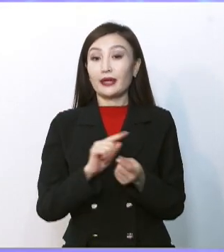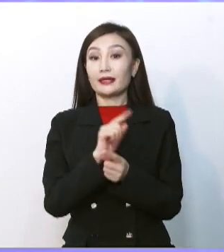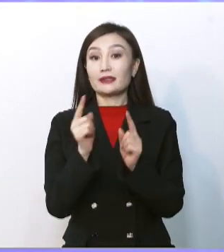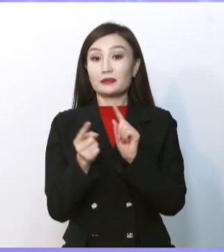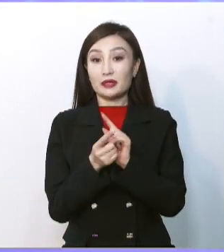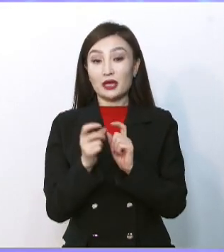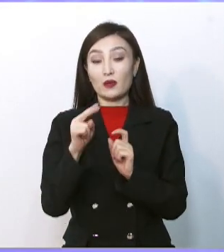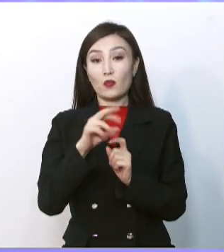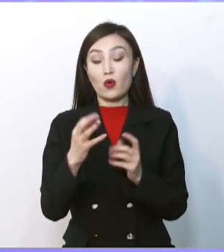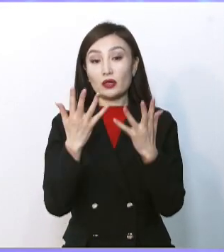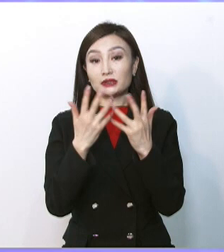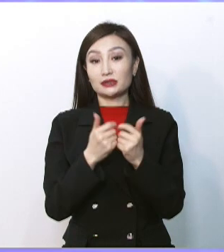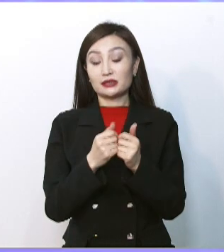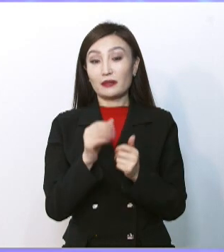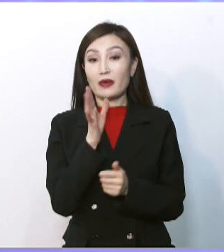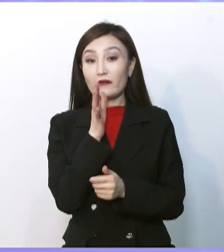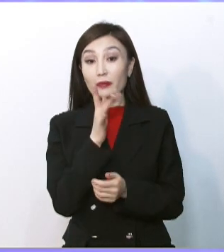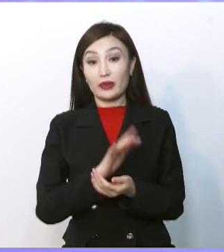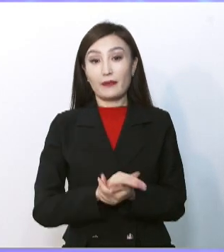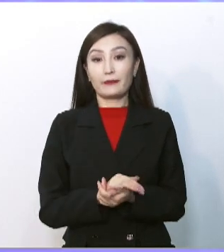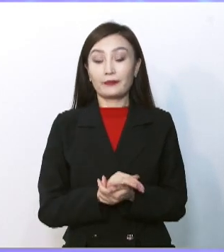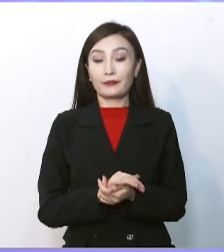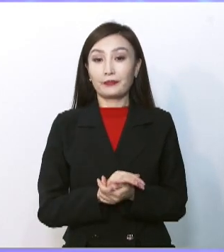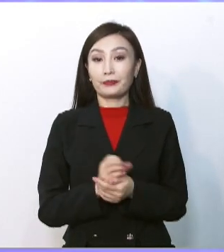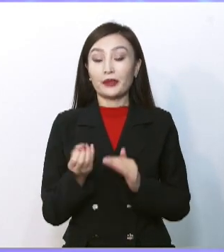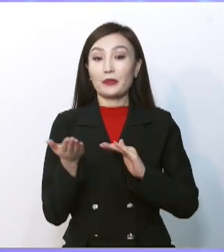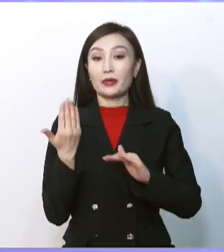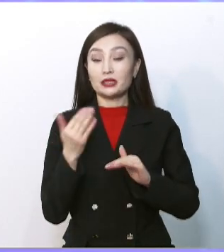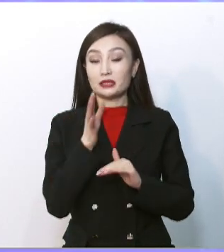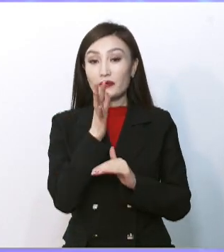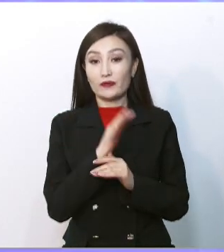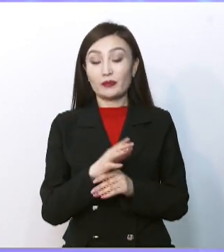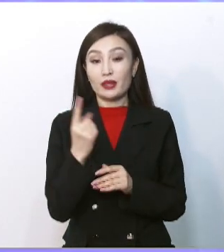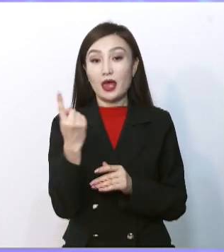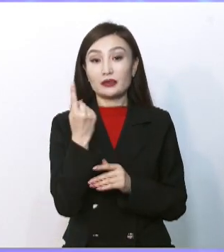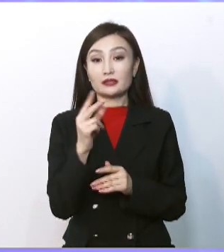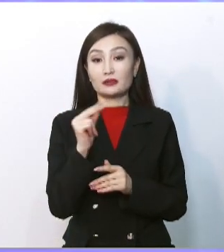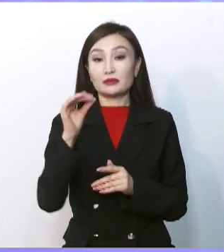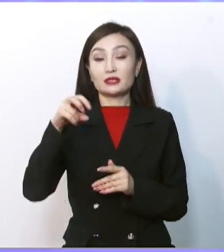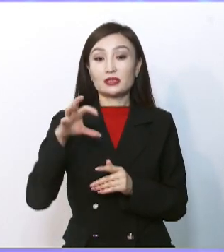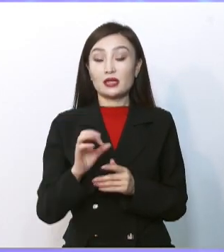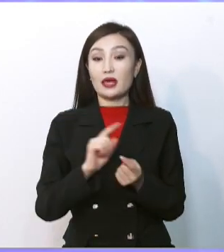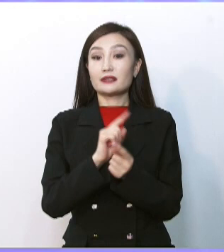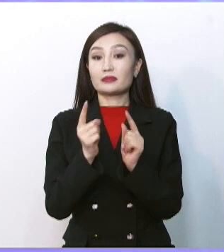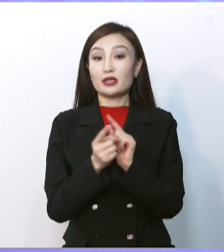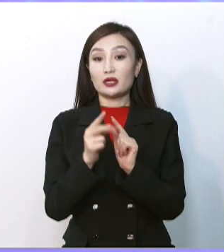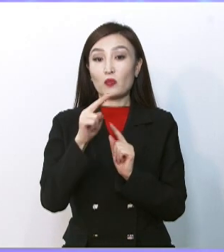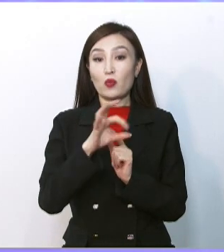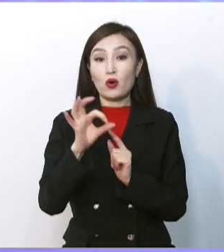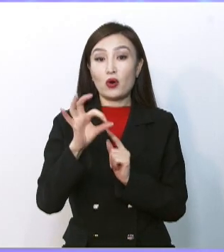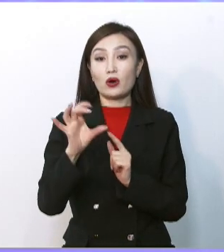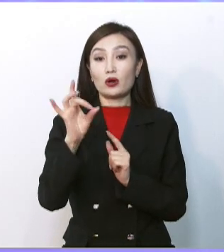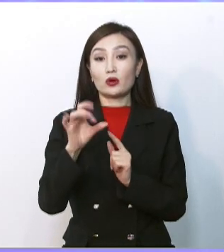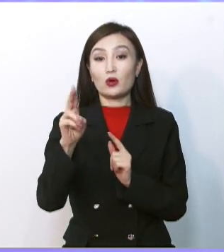Изменяется по числам и временам. В прошедшем времени в единственном числе изменяется по родам.